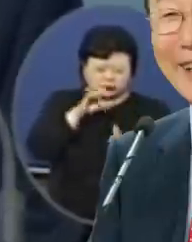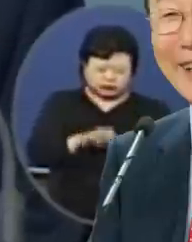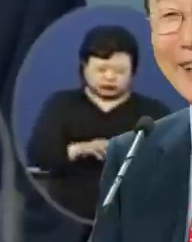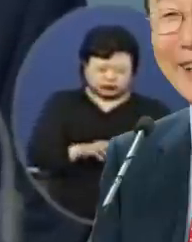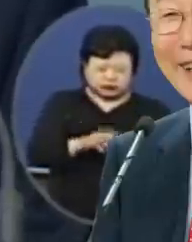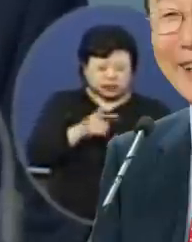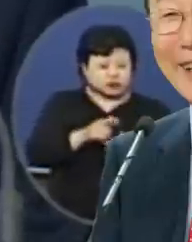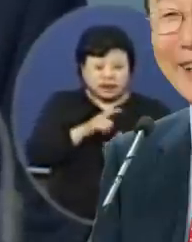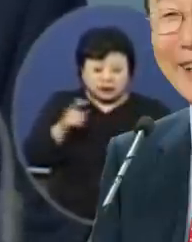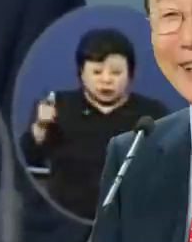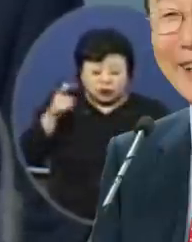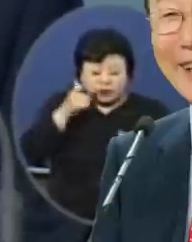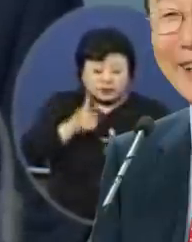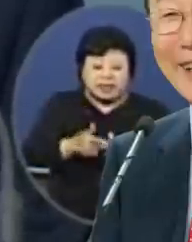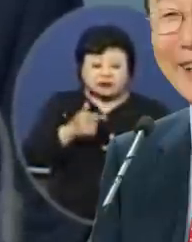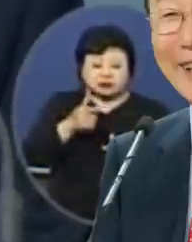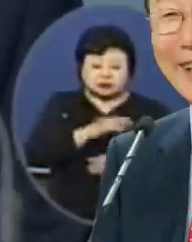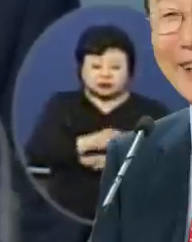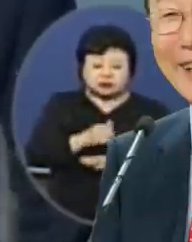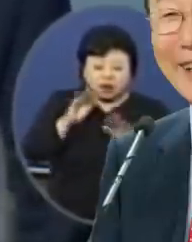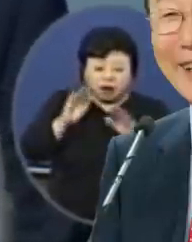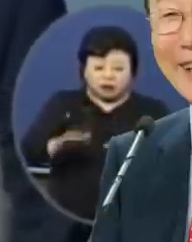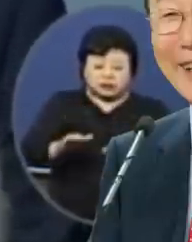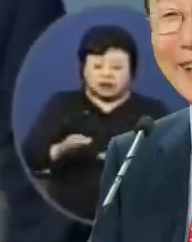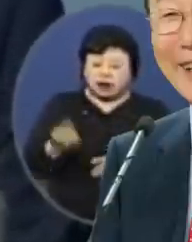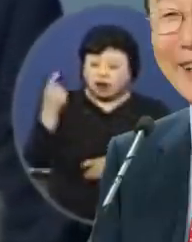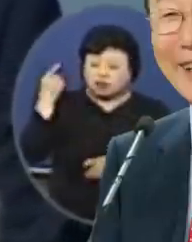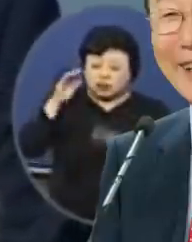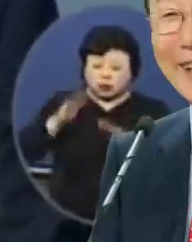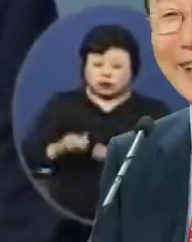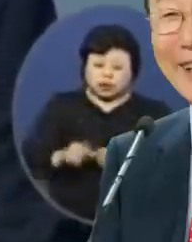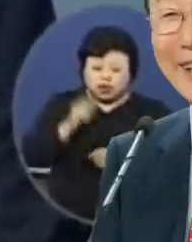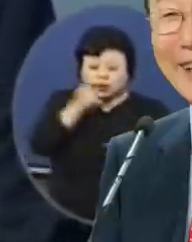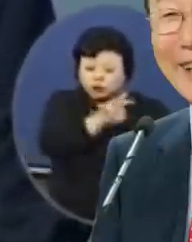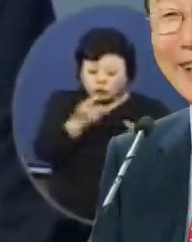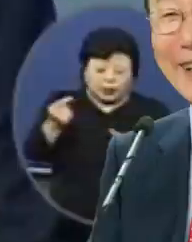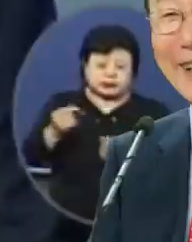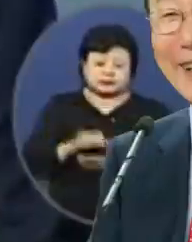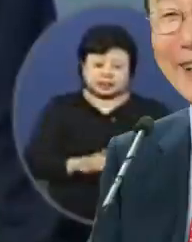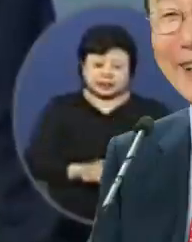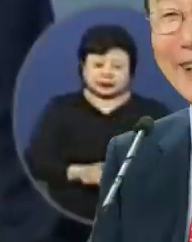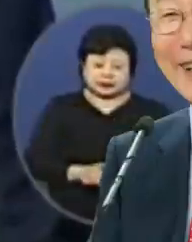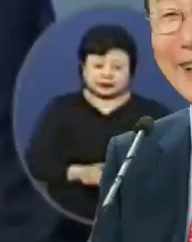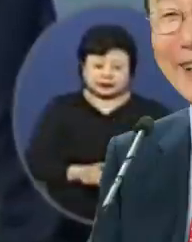것입니다. 예수 그리스도는 어제나 오늘이나 영원토록 동일하시나니라.